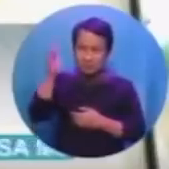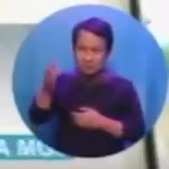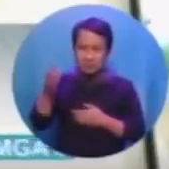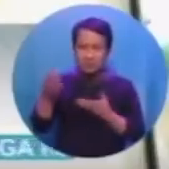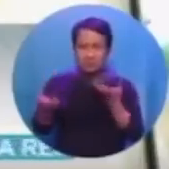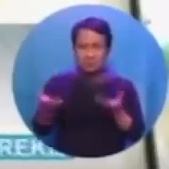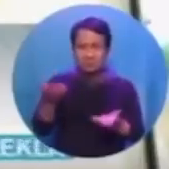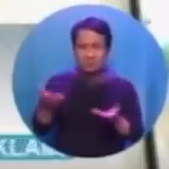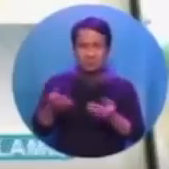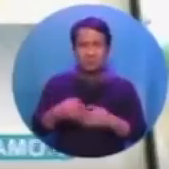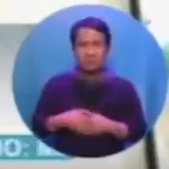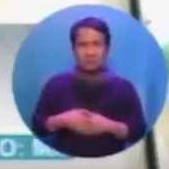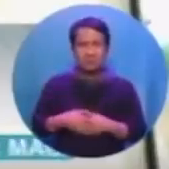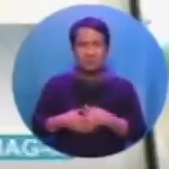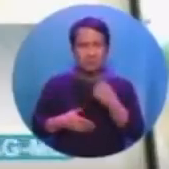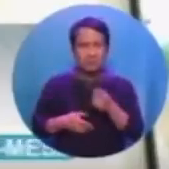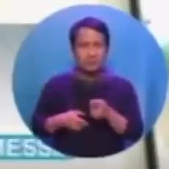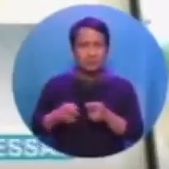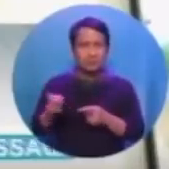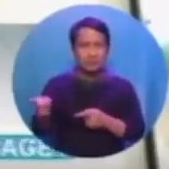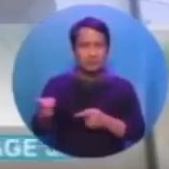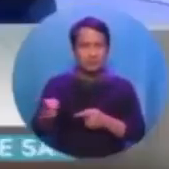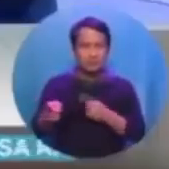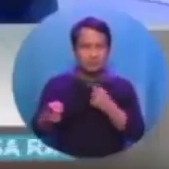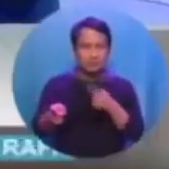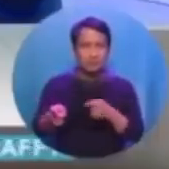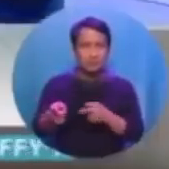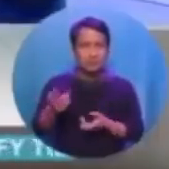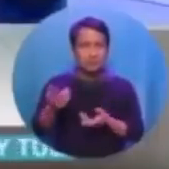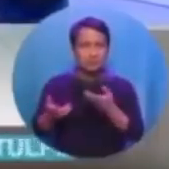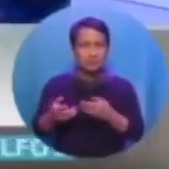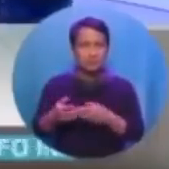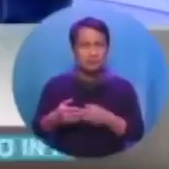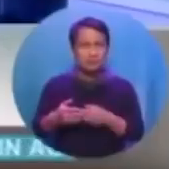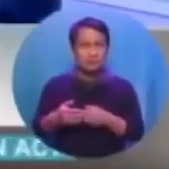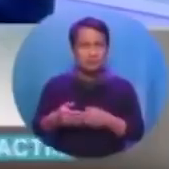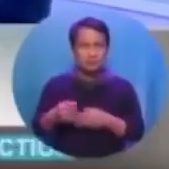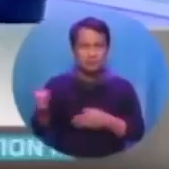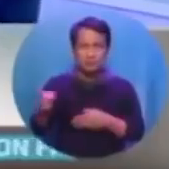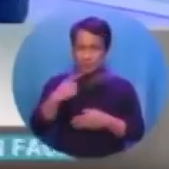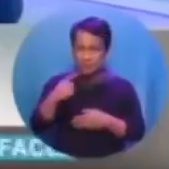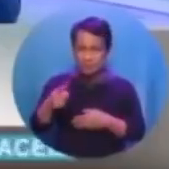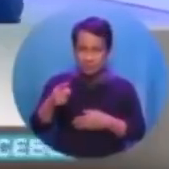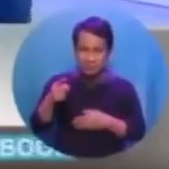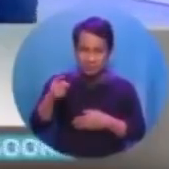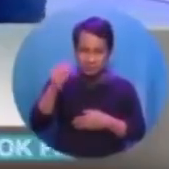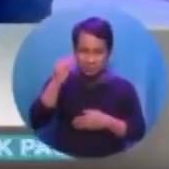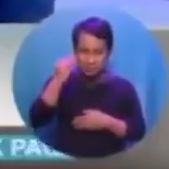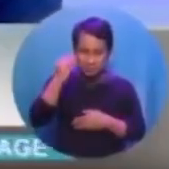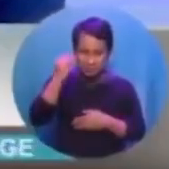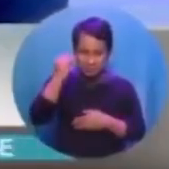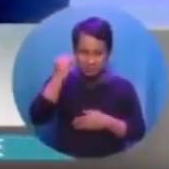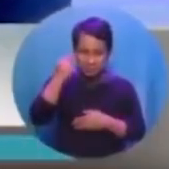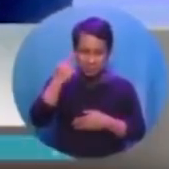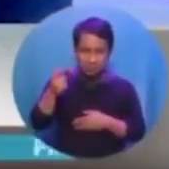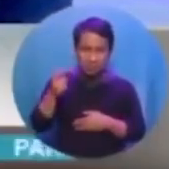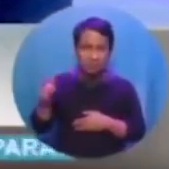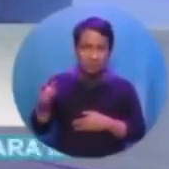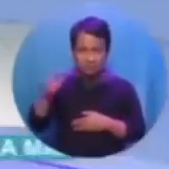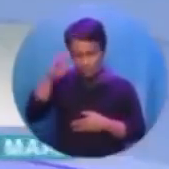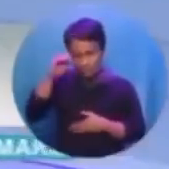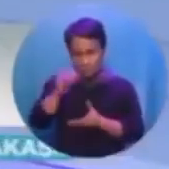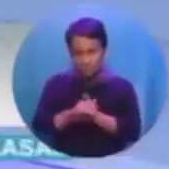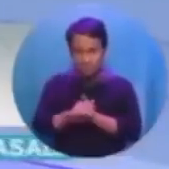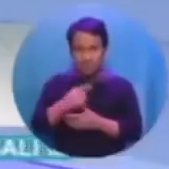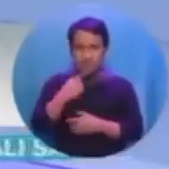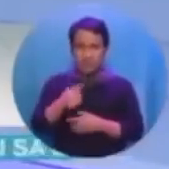future, ganyan-ganyan. So, ibig sabihin hindi siya sigurado? Hindi po siya sure. Opo. Ma'am, sandali po ma'am, kausapin natin si Hill Jordan Canseco, si